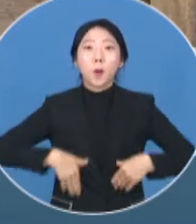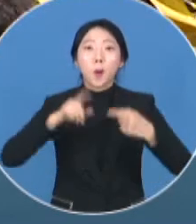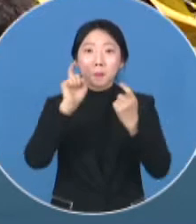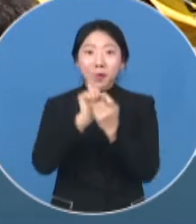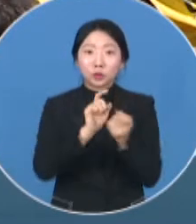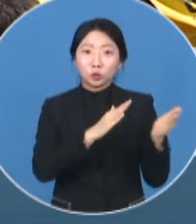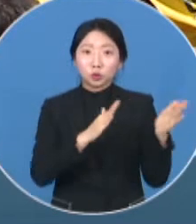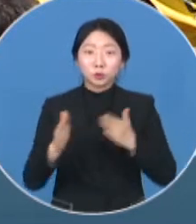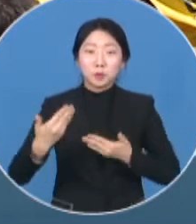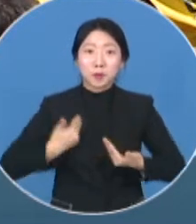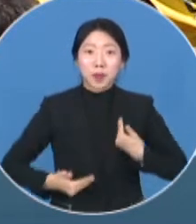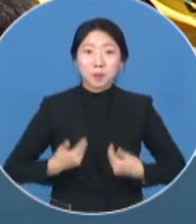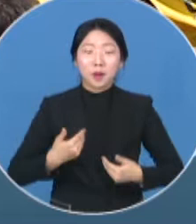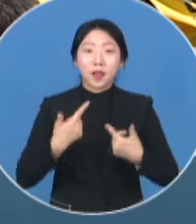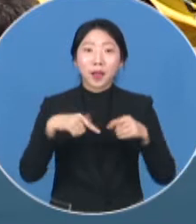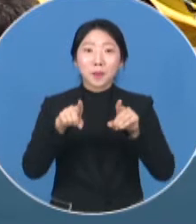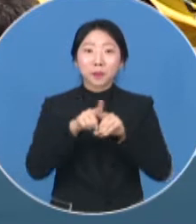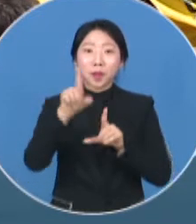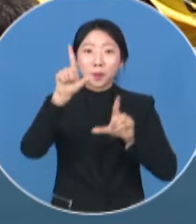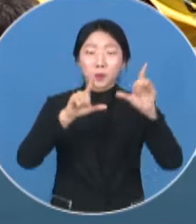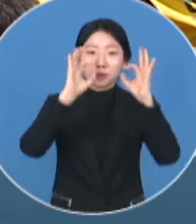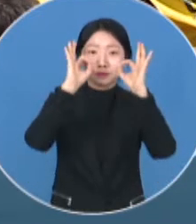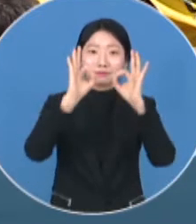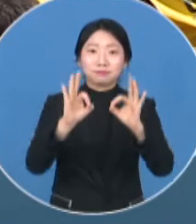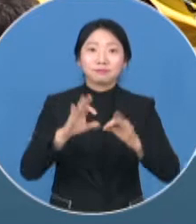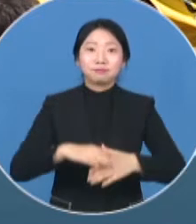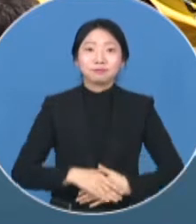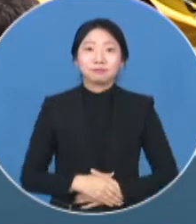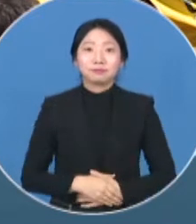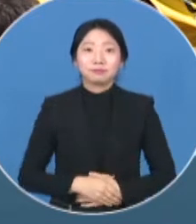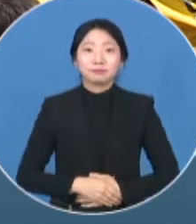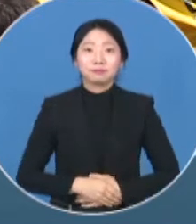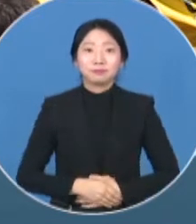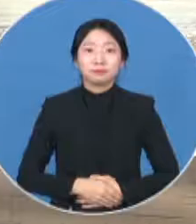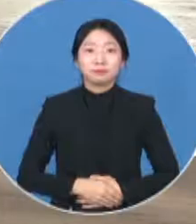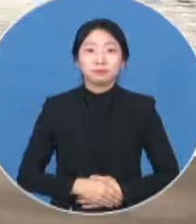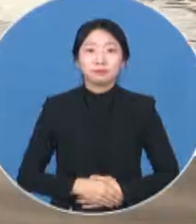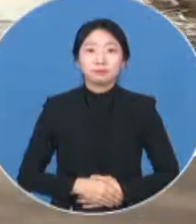준비 한창인데요. 그 현장 곳곳에 안양뉴스 카메라가 다녀왔습니다.